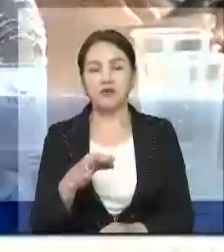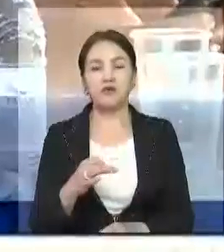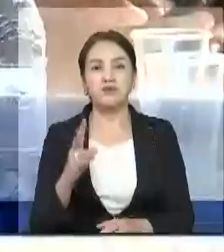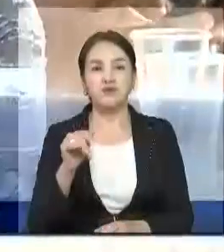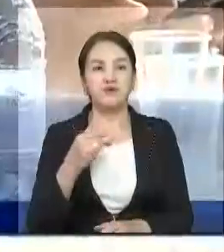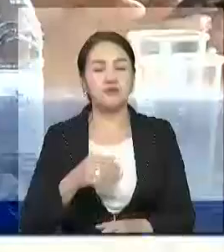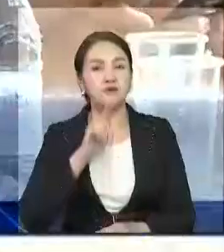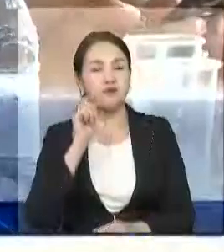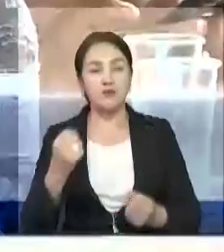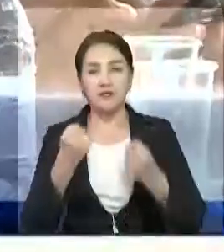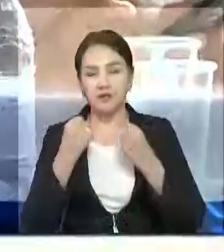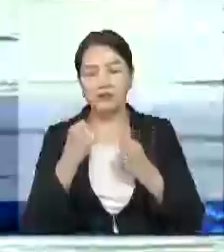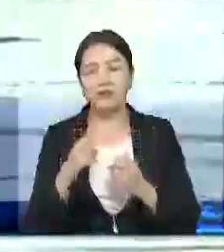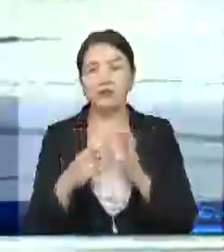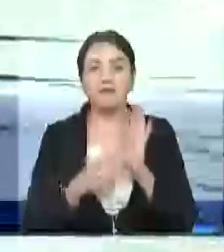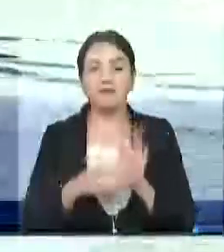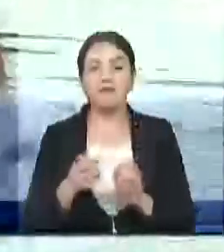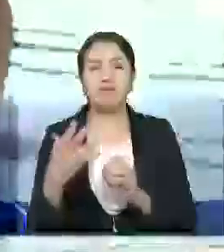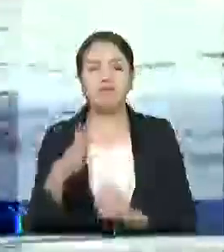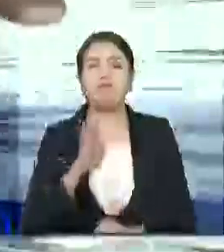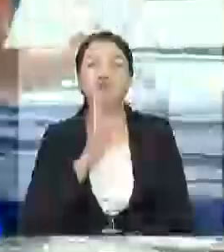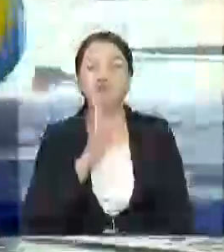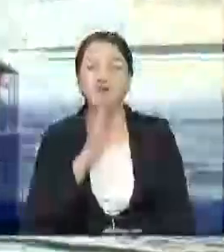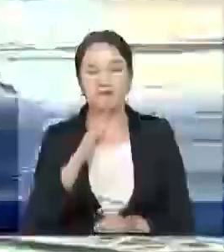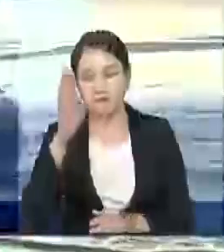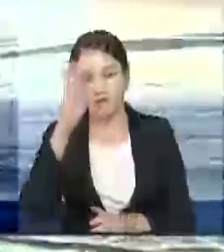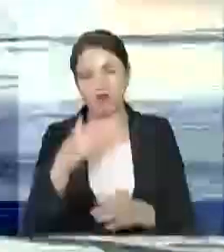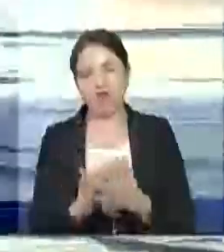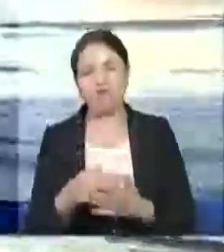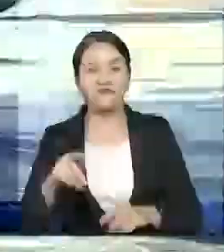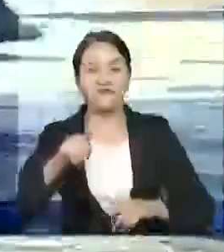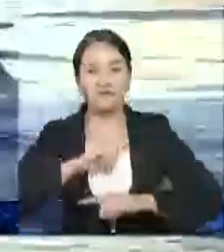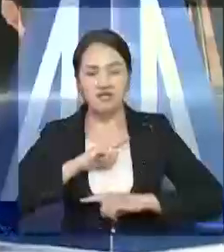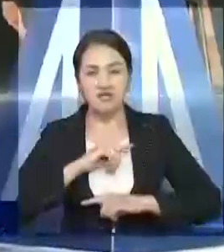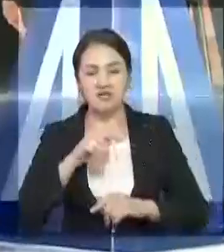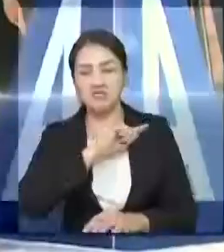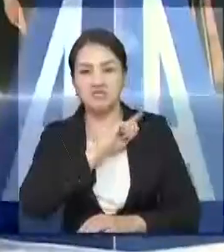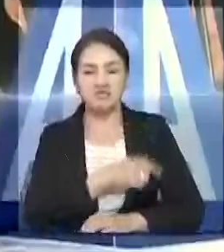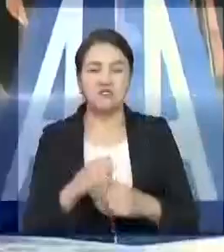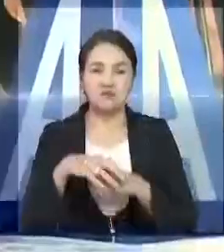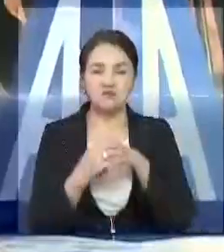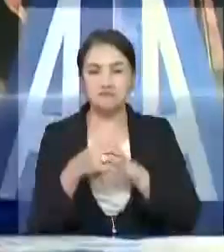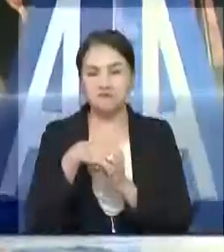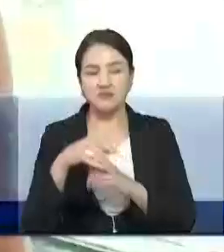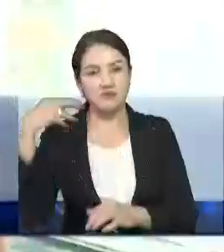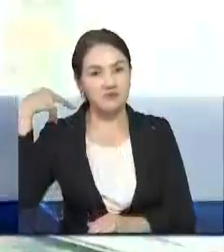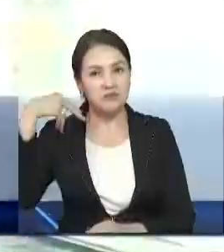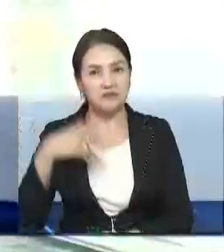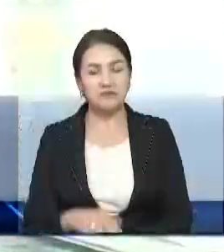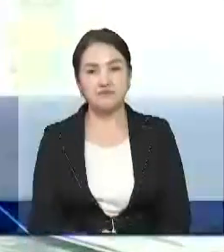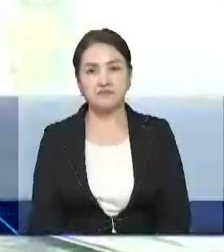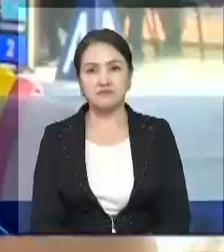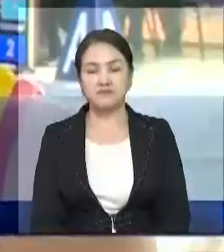200 юных спортсменов. 19 мальчиков и 15 девочек вышли в финал. По итогам первенства сильнейшим борцом стал представитель Туркестана.